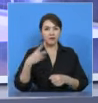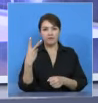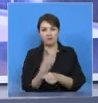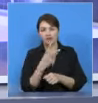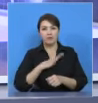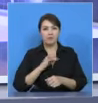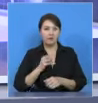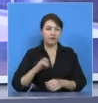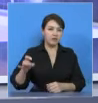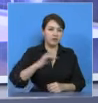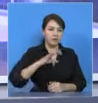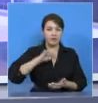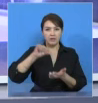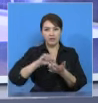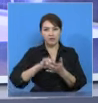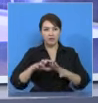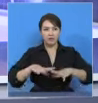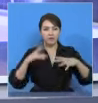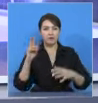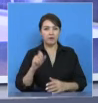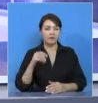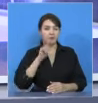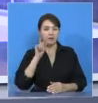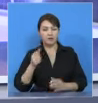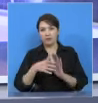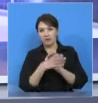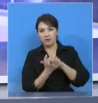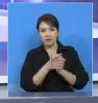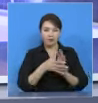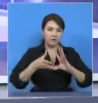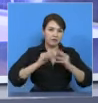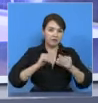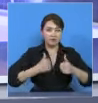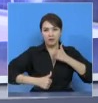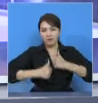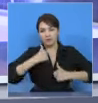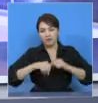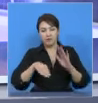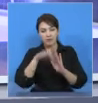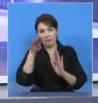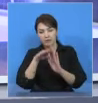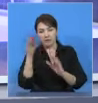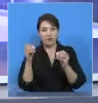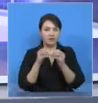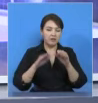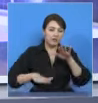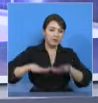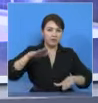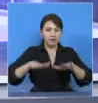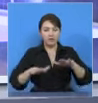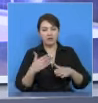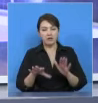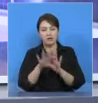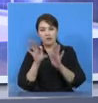на уровне региона приняли участие более 200 юных борцов по итогам турнира определены лучшие в десяти весовых категориях